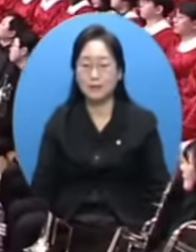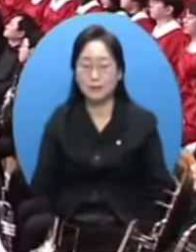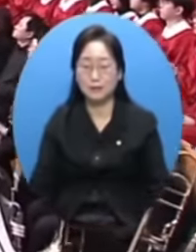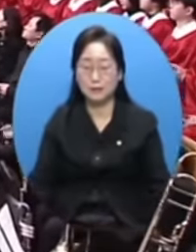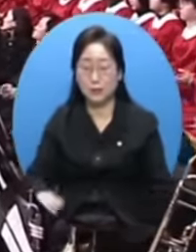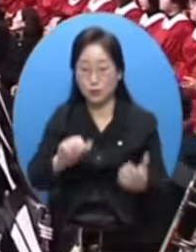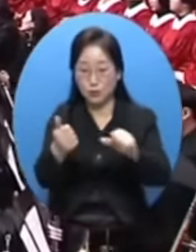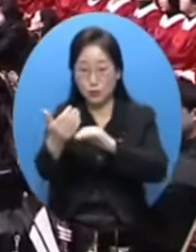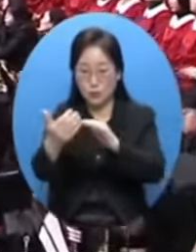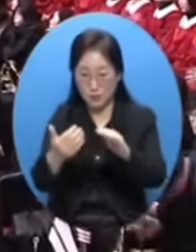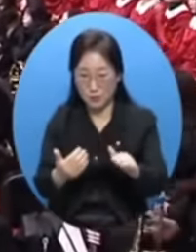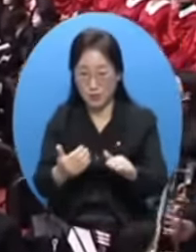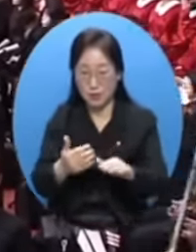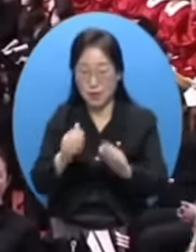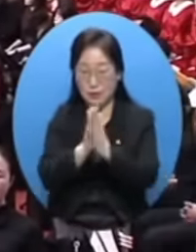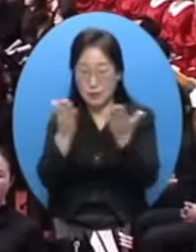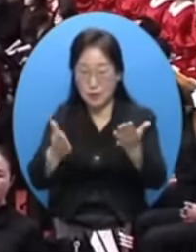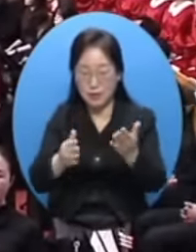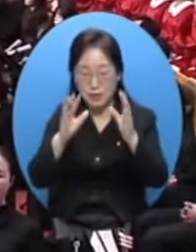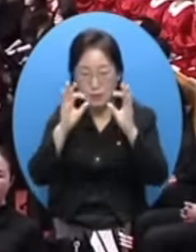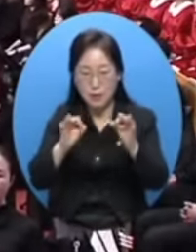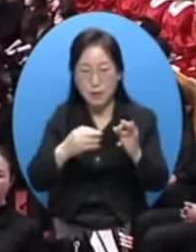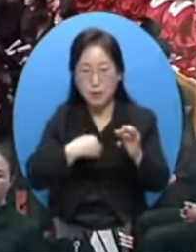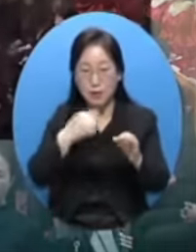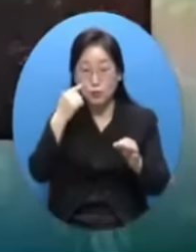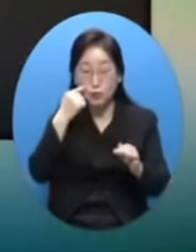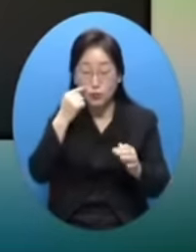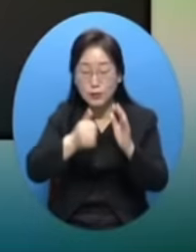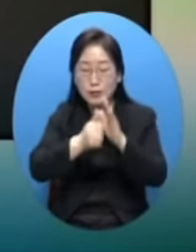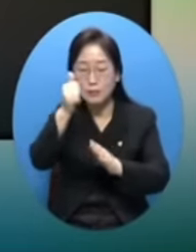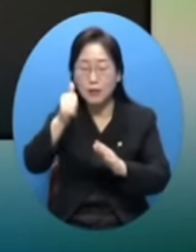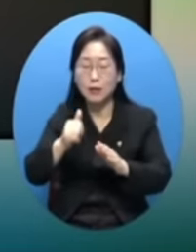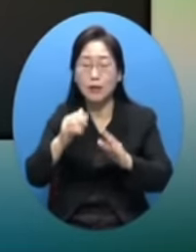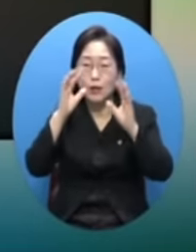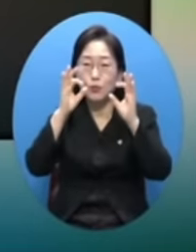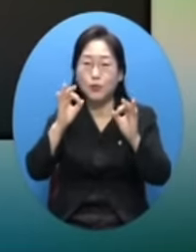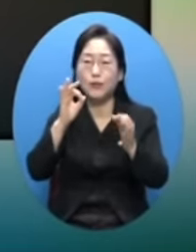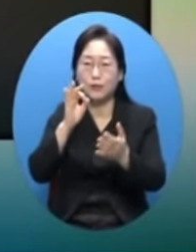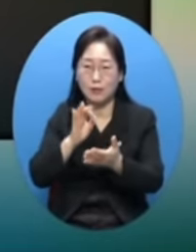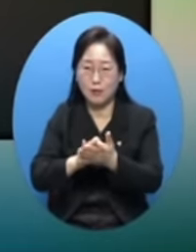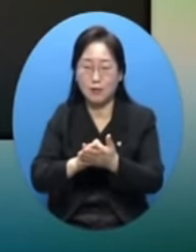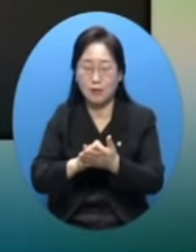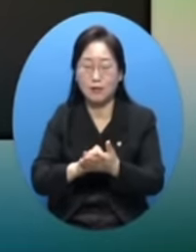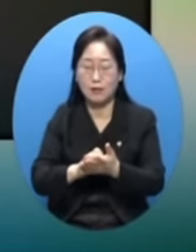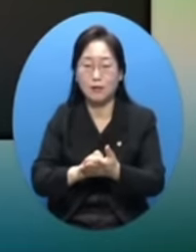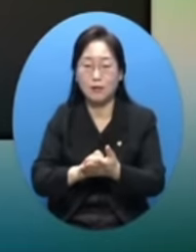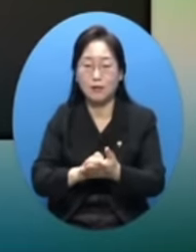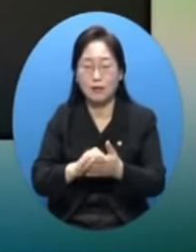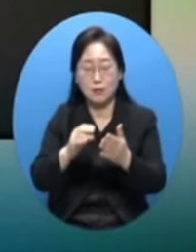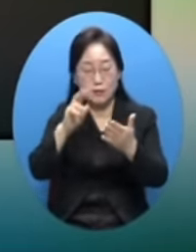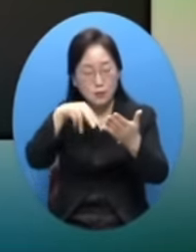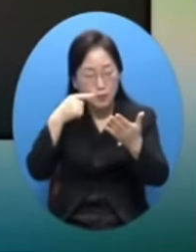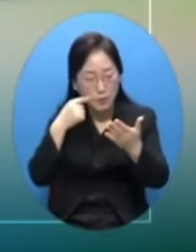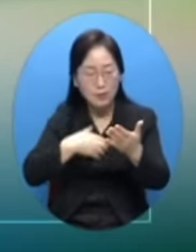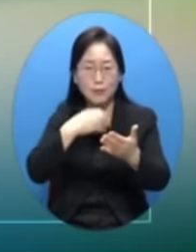내 눈에는 희망은 보였다이 책을 보면 정말 그분이 남긴 글이 얼마나 감동적인지 모릅니다